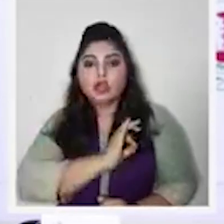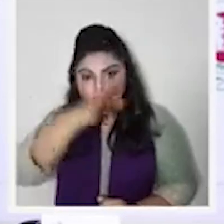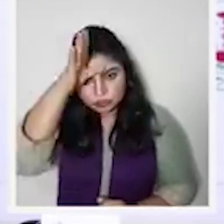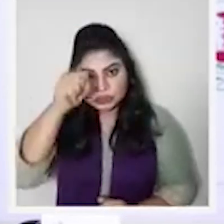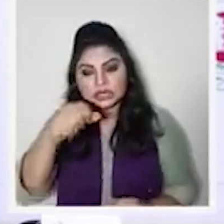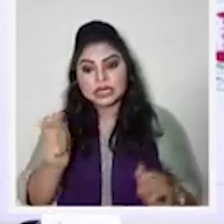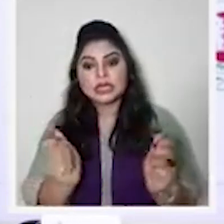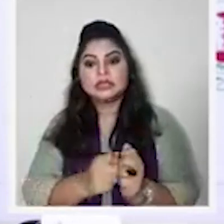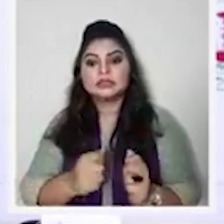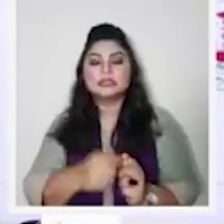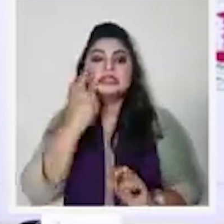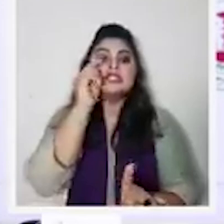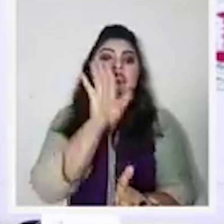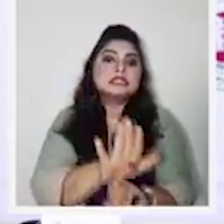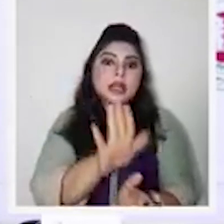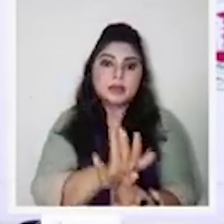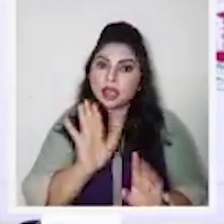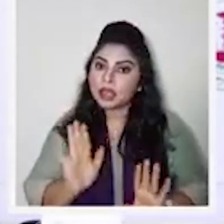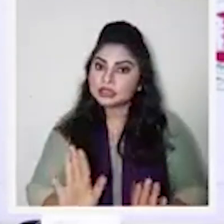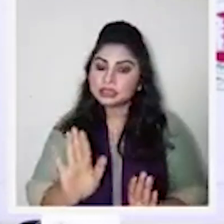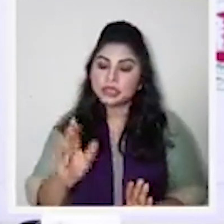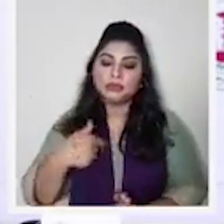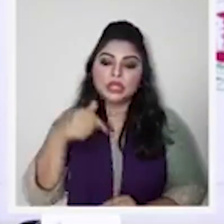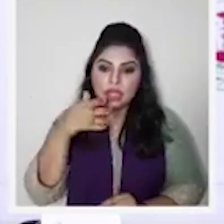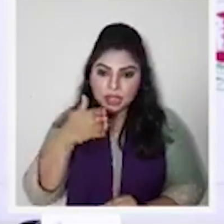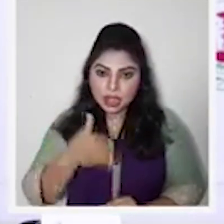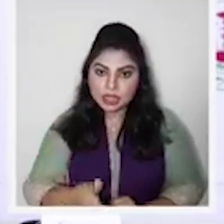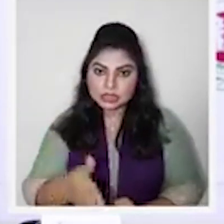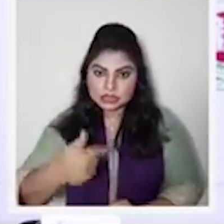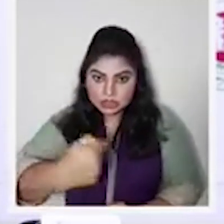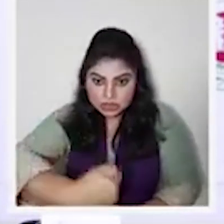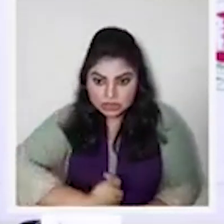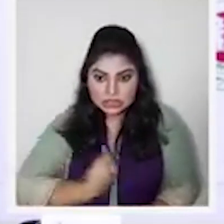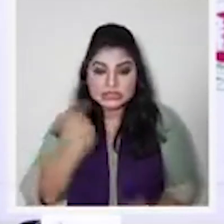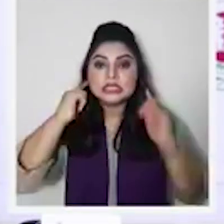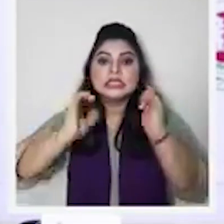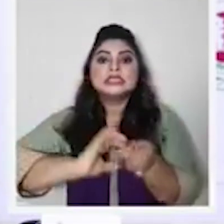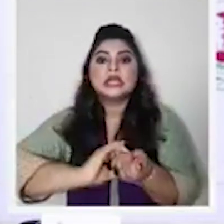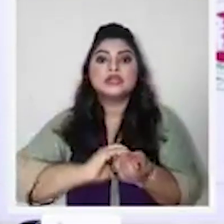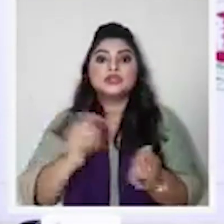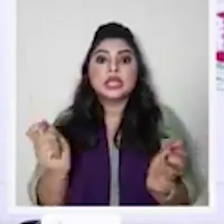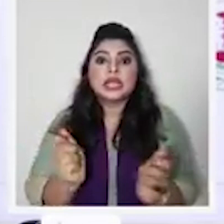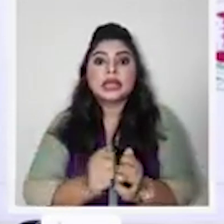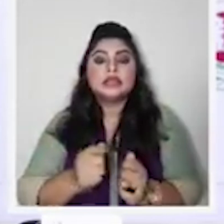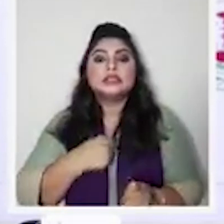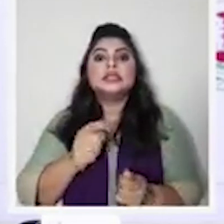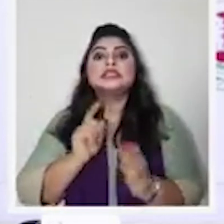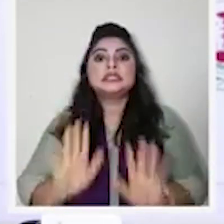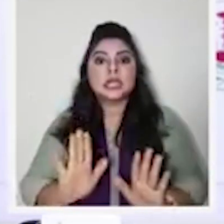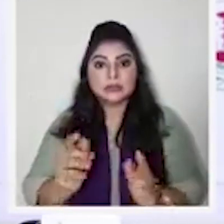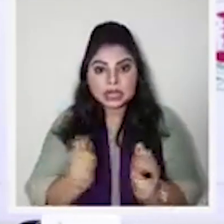কাজ করছেন, পুলিশ বিভাগে কাজ করছেন, আইনশৃঙ্খলা খলা বিভাগে কাজ করছেন এবং অন্যান্য সকল বিভাগেই যারা সেবা দিয়ে